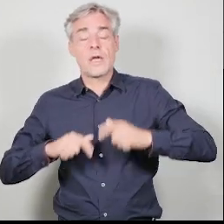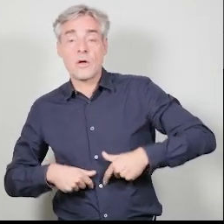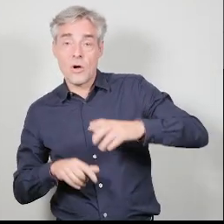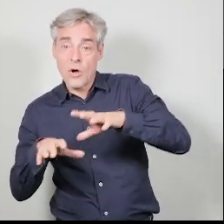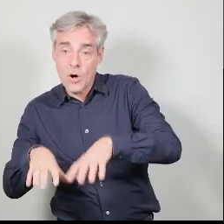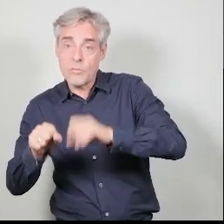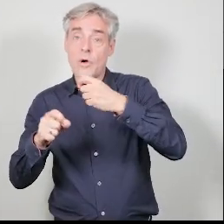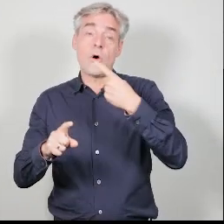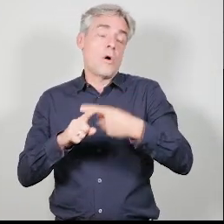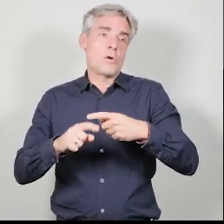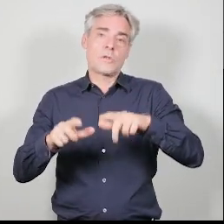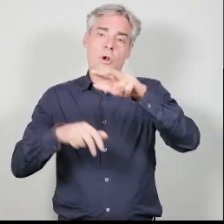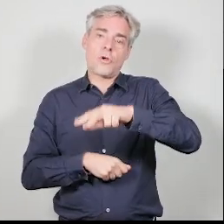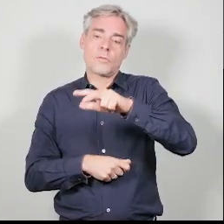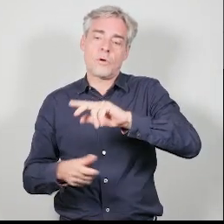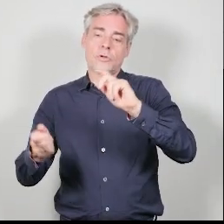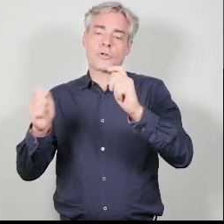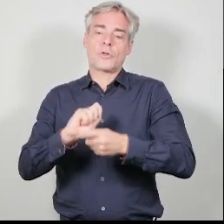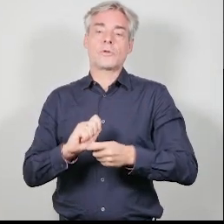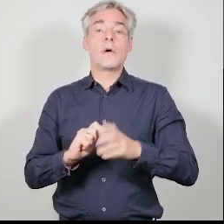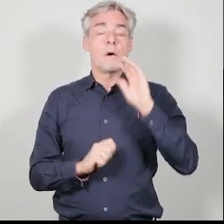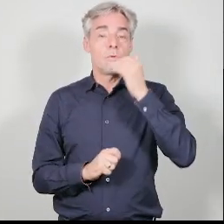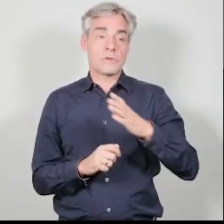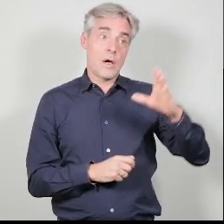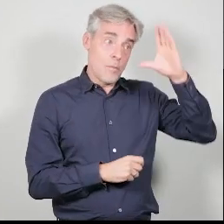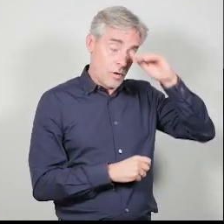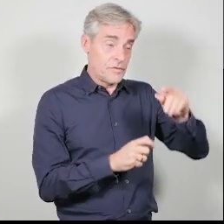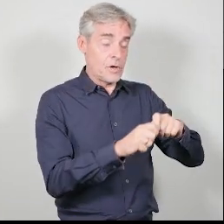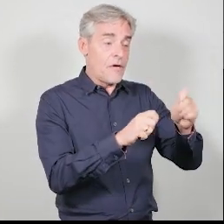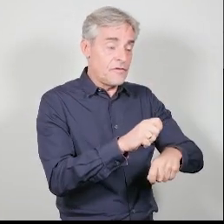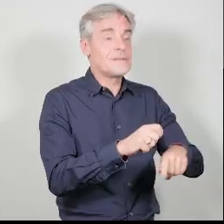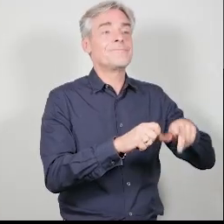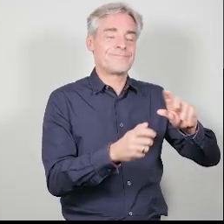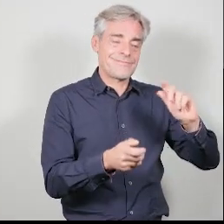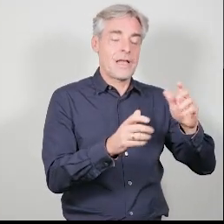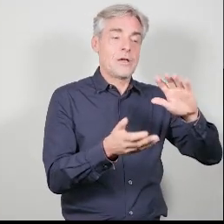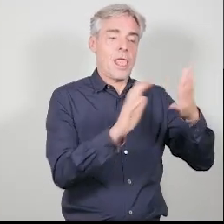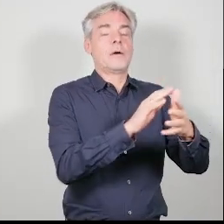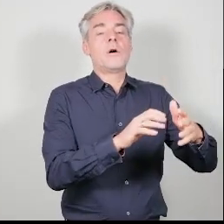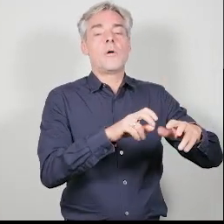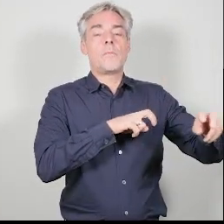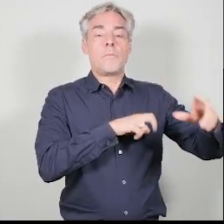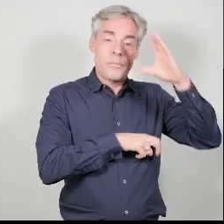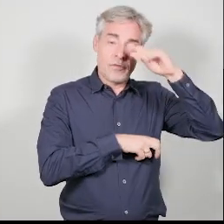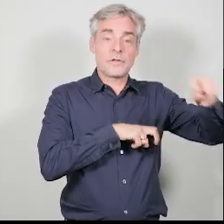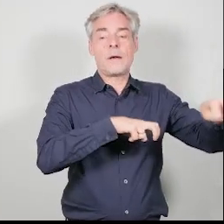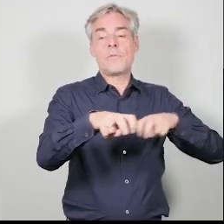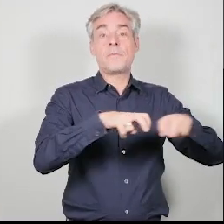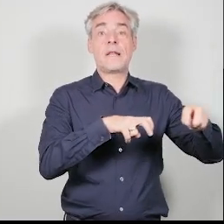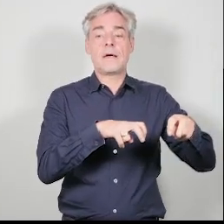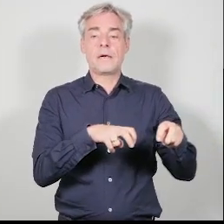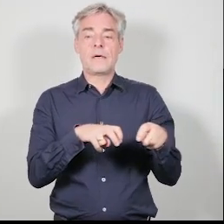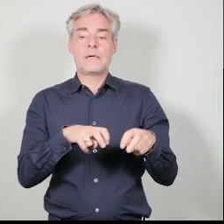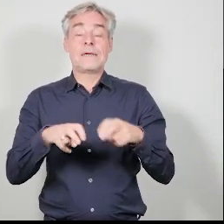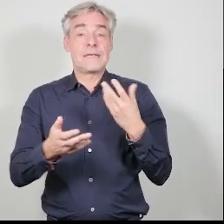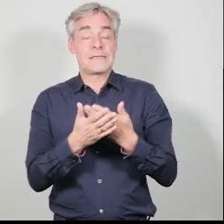dans les modifications de logement. Et donc, on doit passer du professionnel ancré au professionnel mobile. C'est la grande révolution qui doit être devant nous et qui